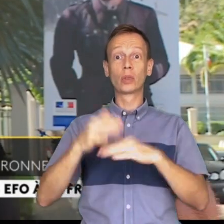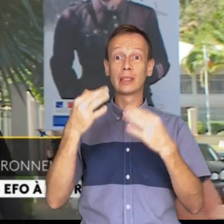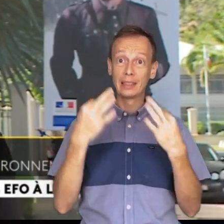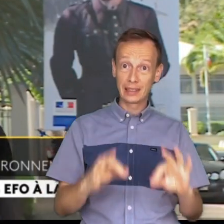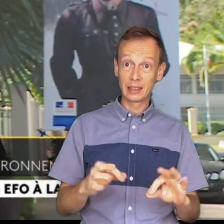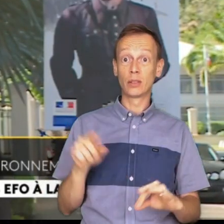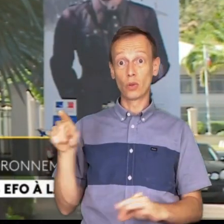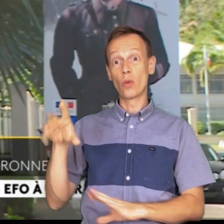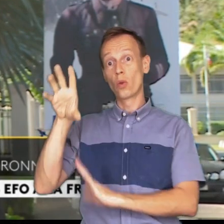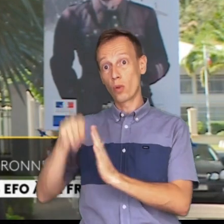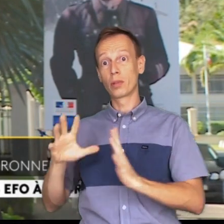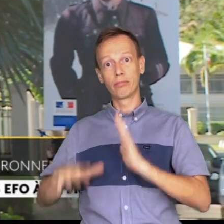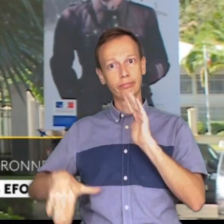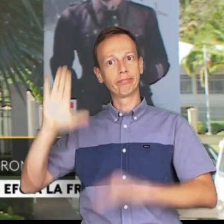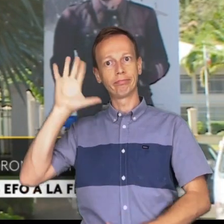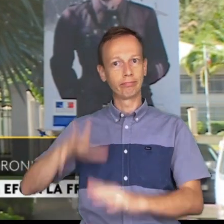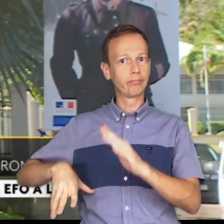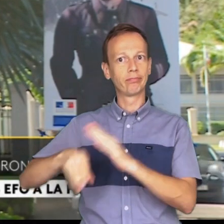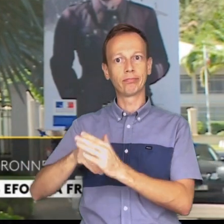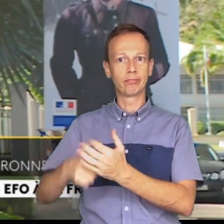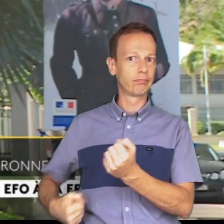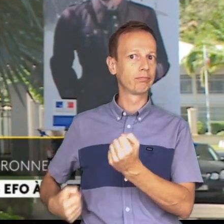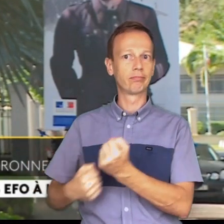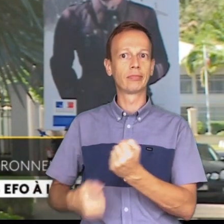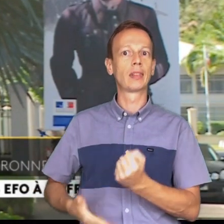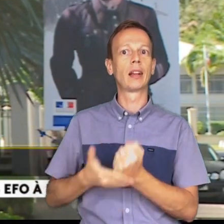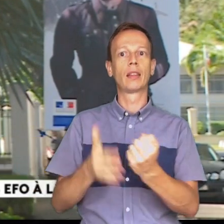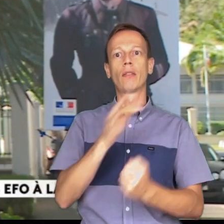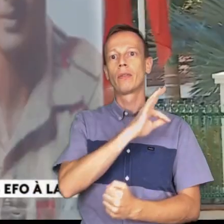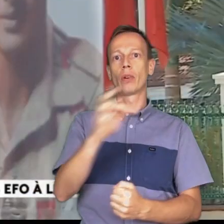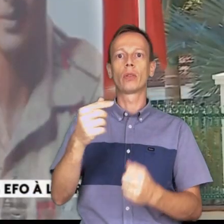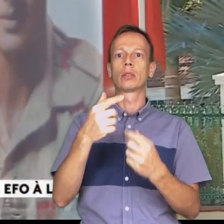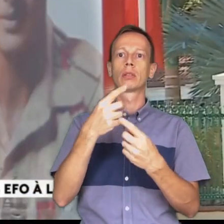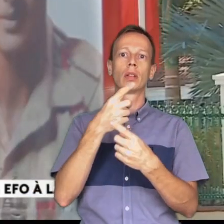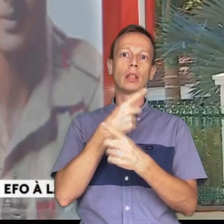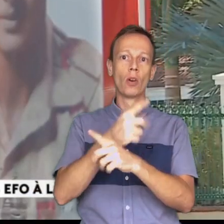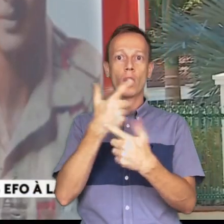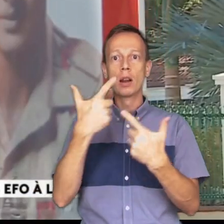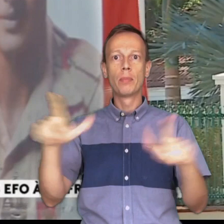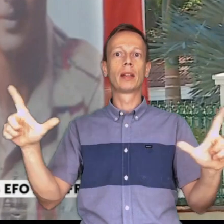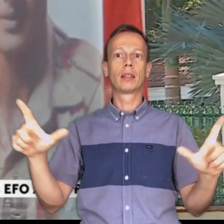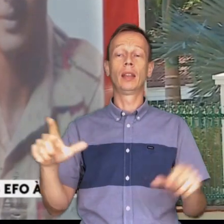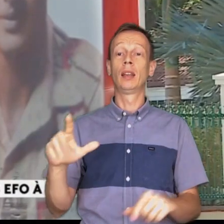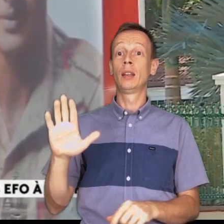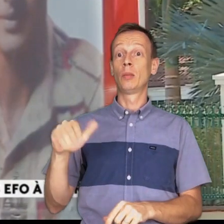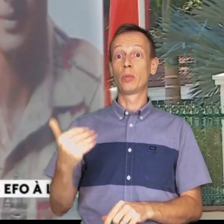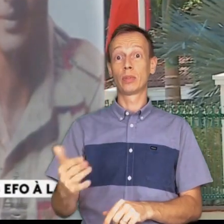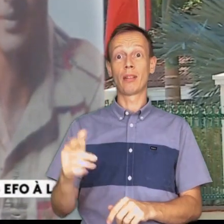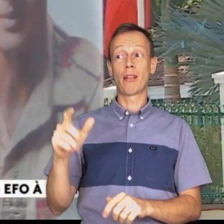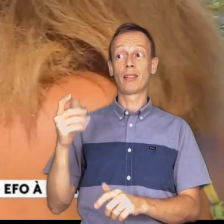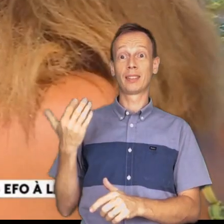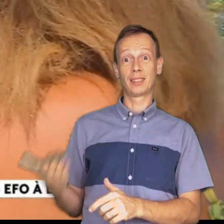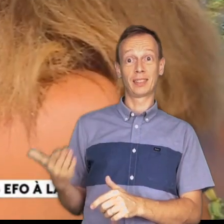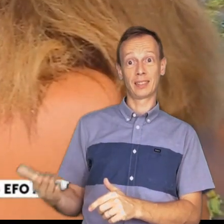qui s'est engagé volontaire pour partir, défendre la France, défendre la liberté. Et c'est ce qui constitue en fait le lien le plus